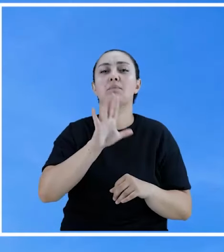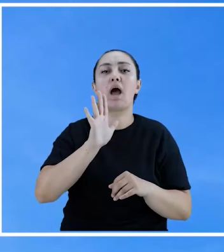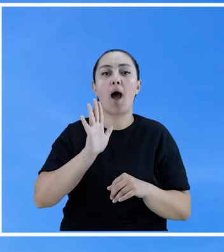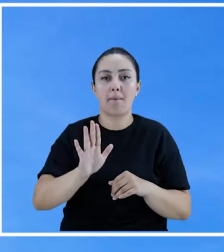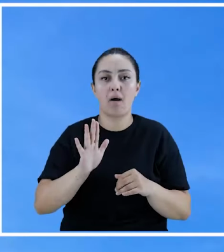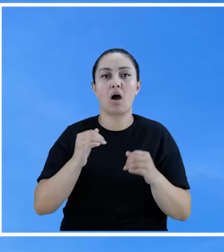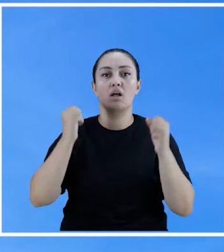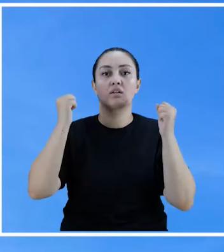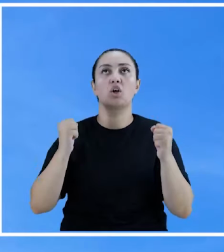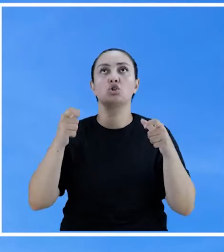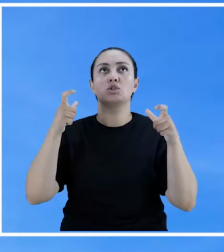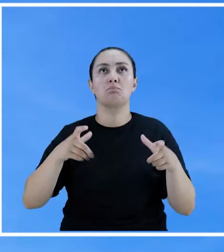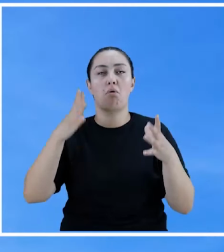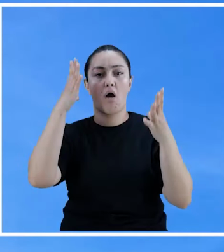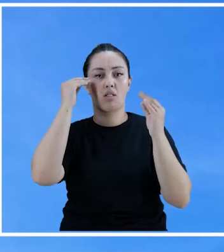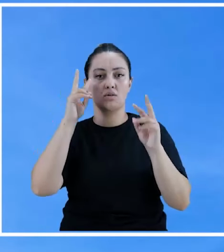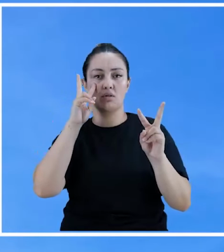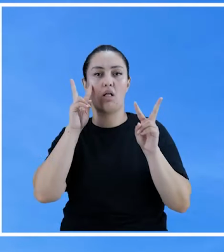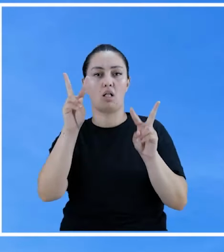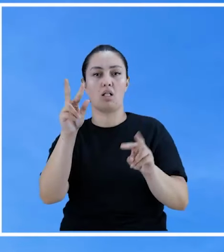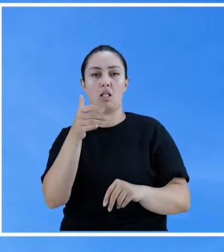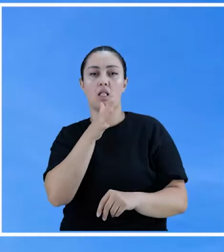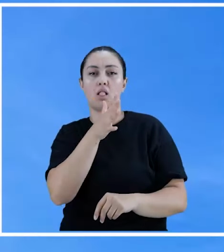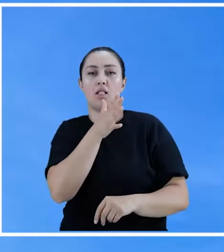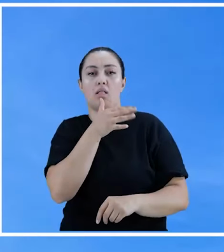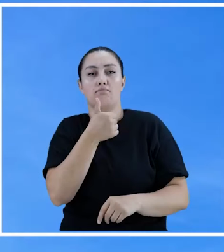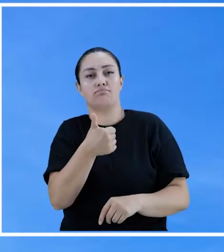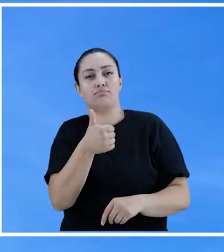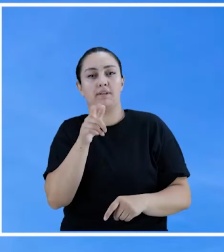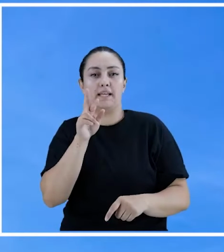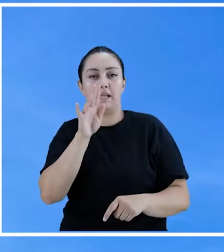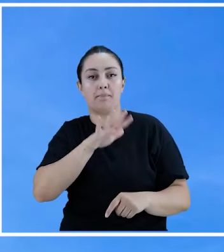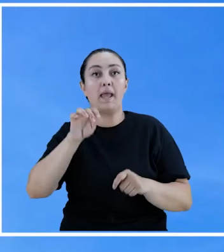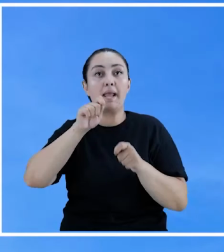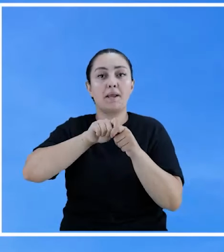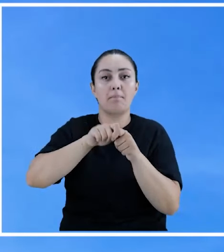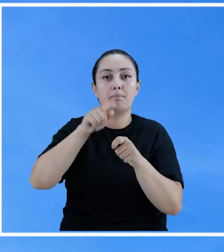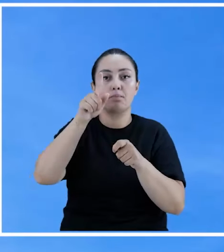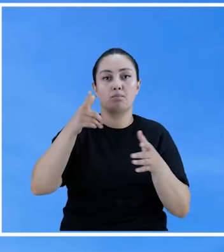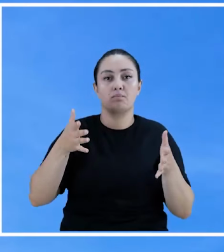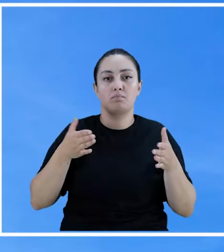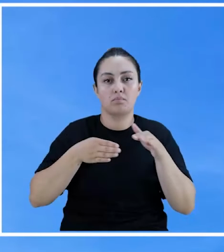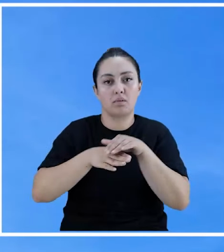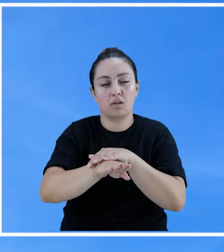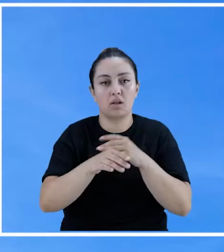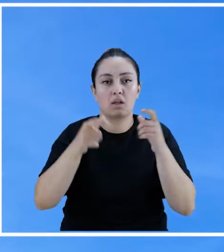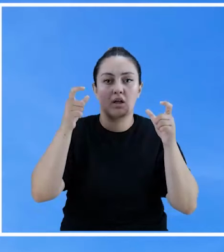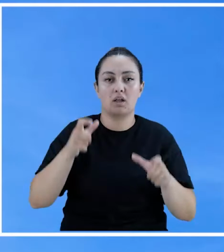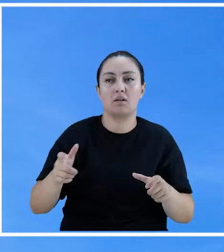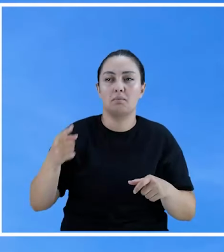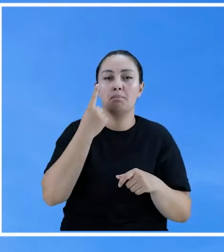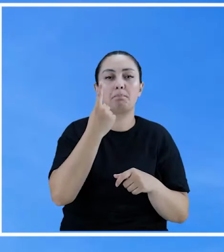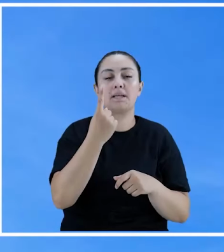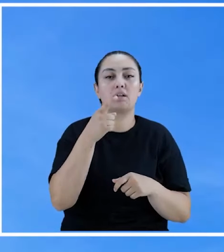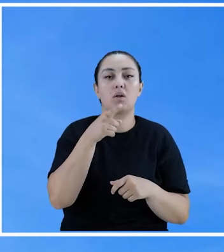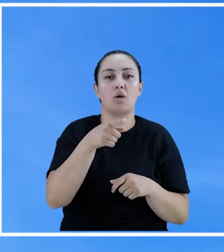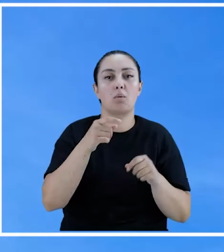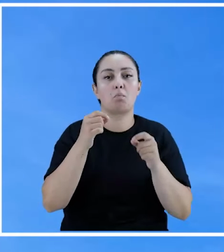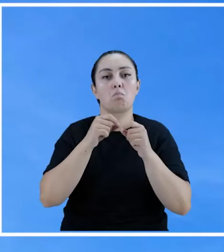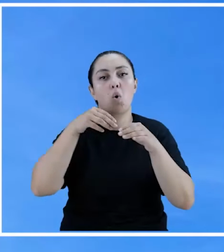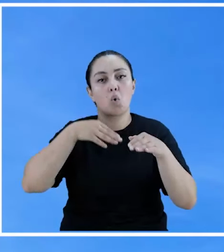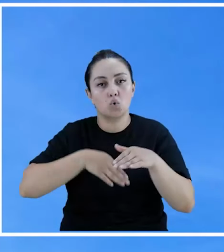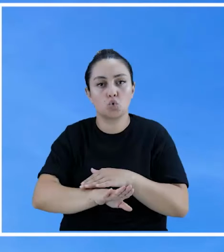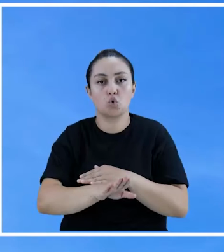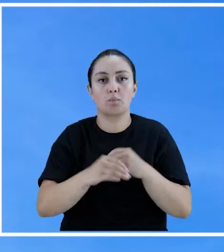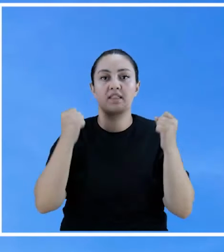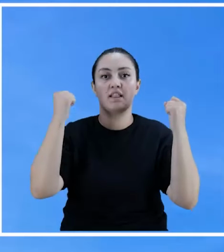fakat taşıyıcıların durumunun anlaşılabileceği birkaç basit yöntem de var. Mesela yapının bodrumuna girmek bunlardan bir tanesi.